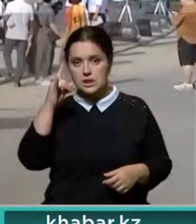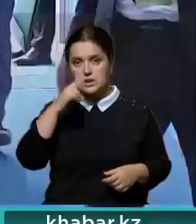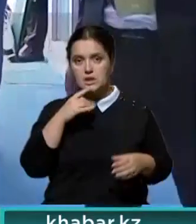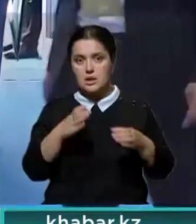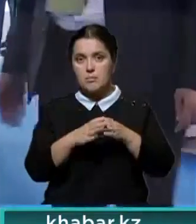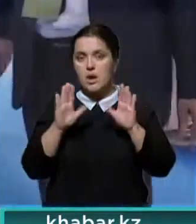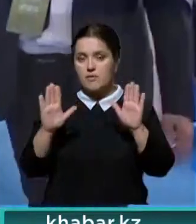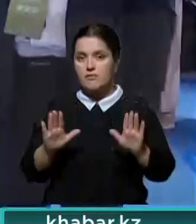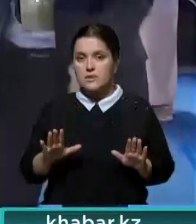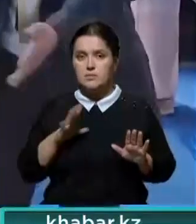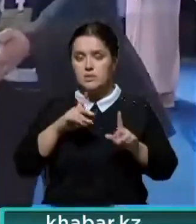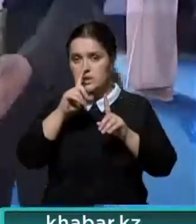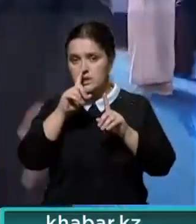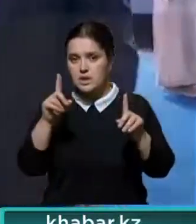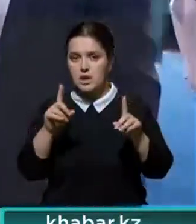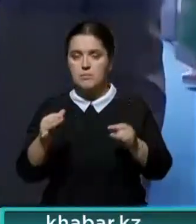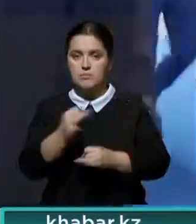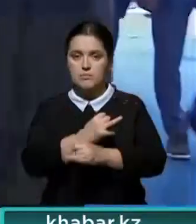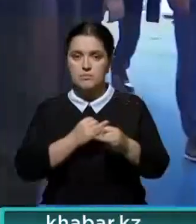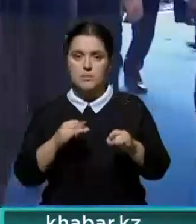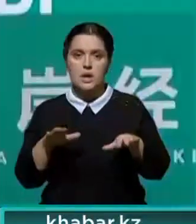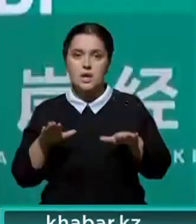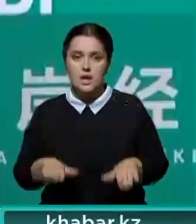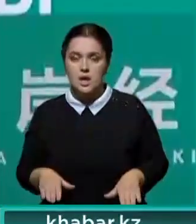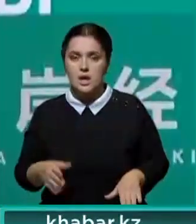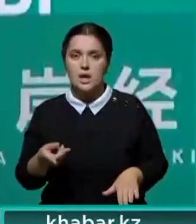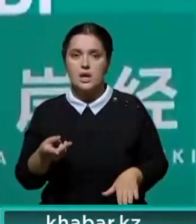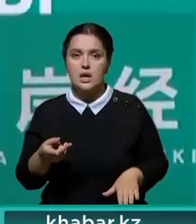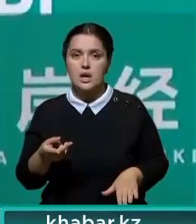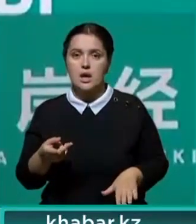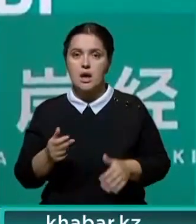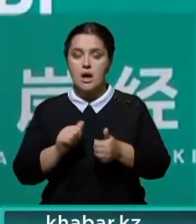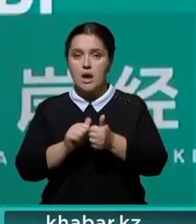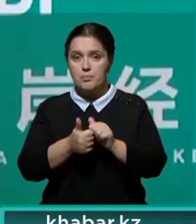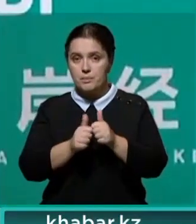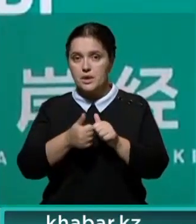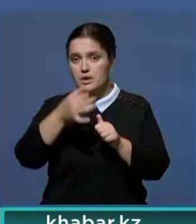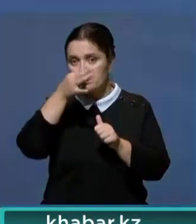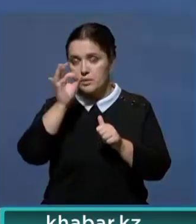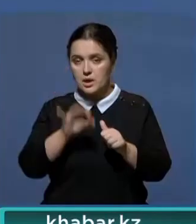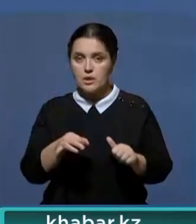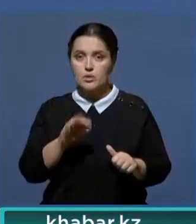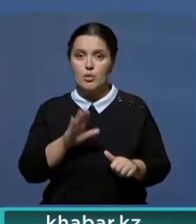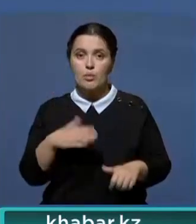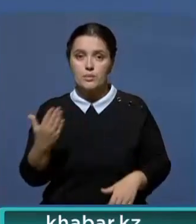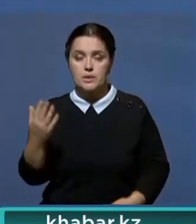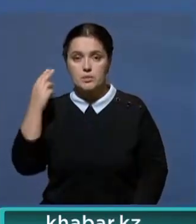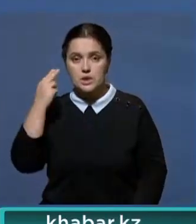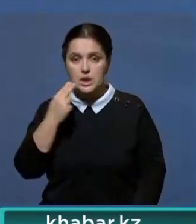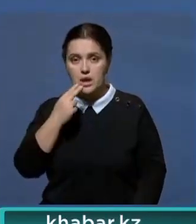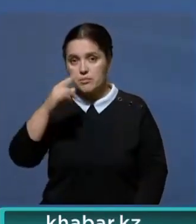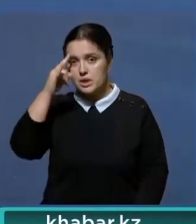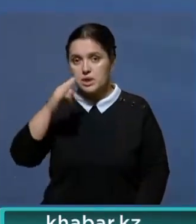150 казахстанских компаний. Выставка стала своеобразной диалоговой площадкой для обмена опытом